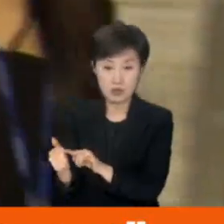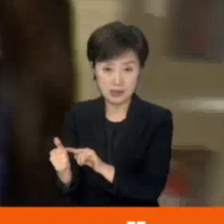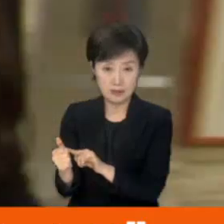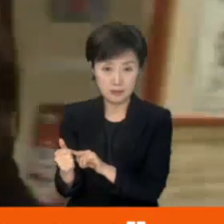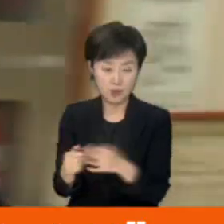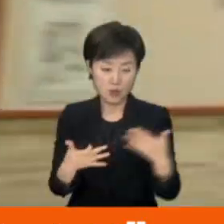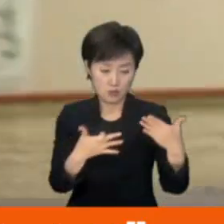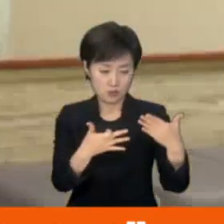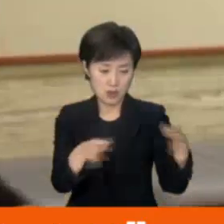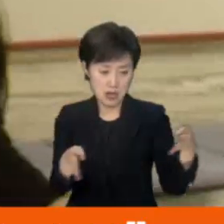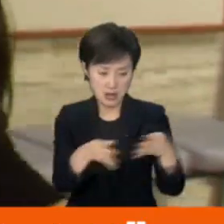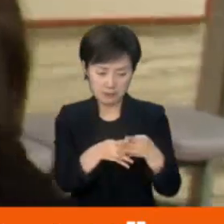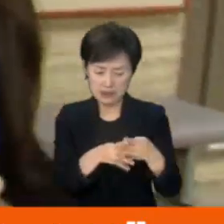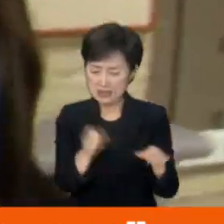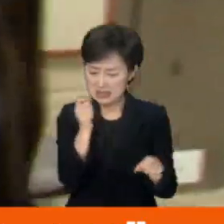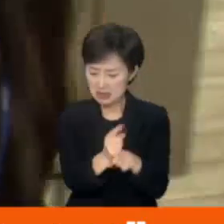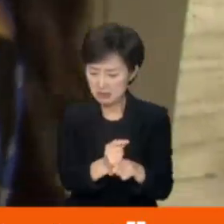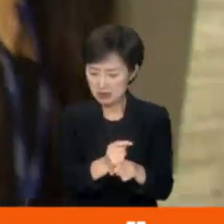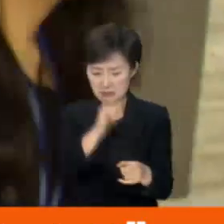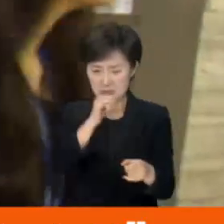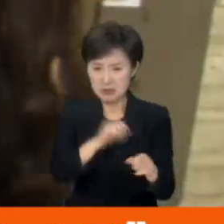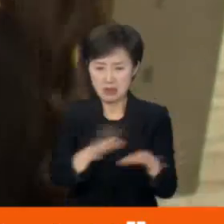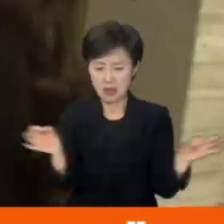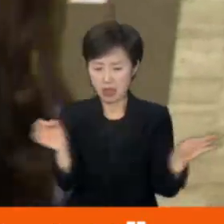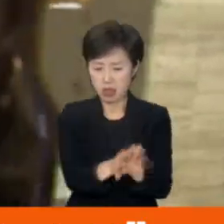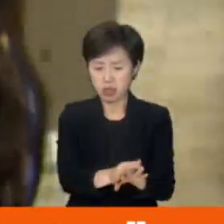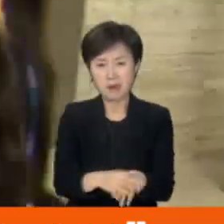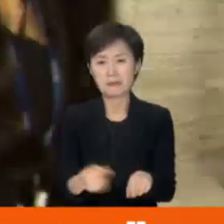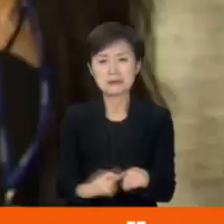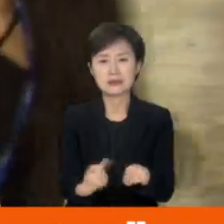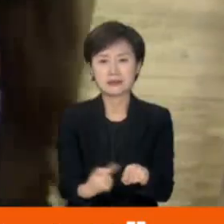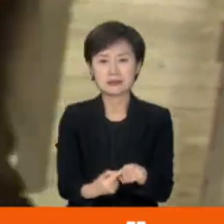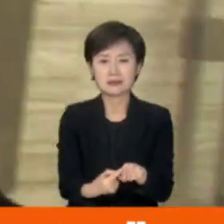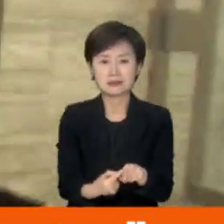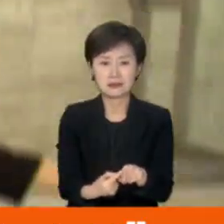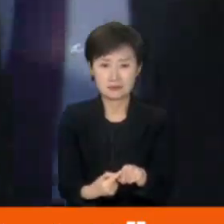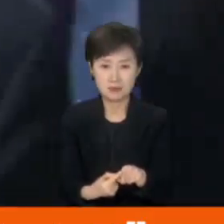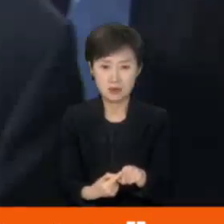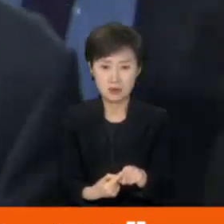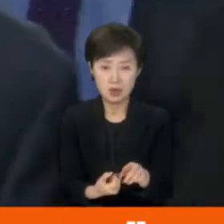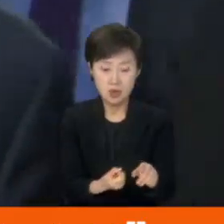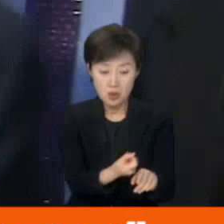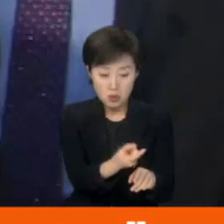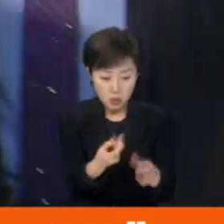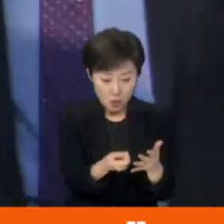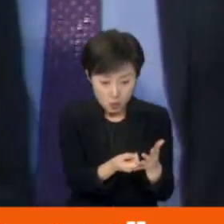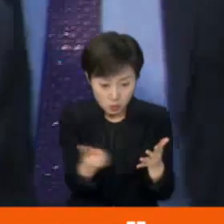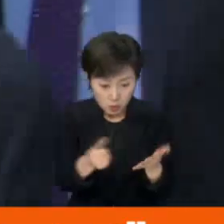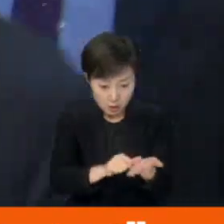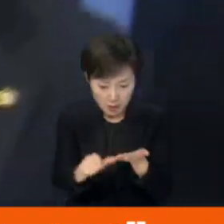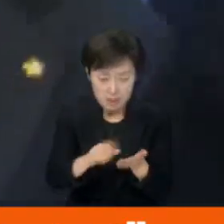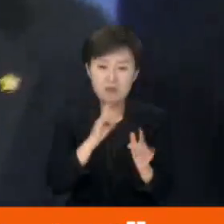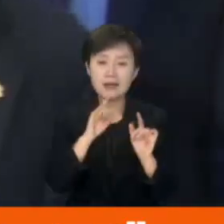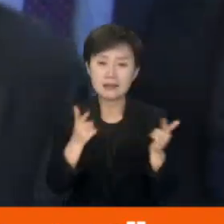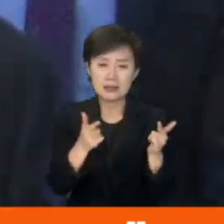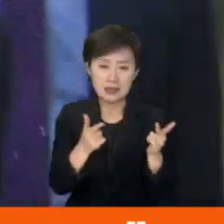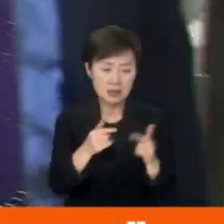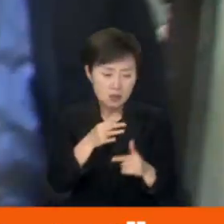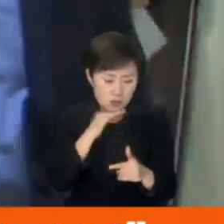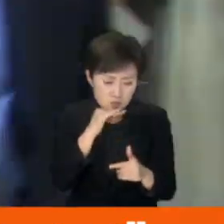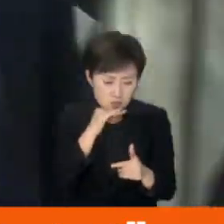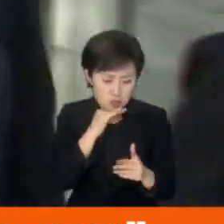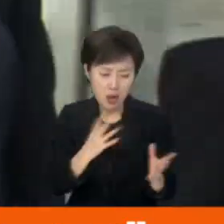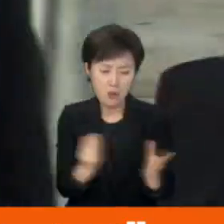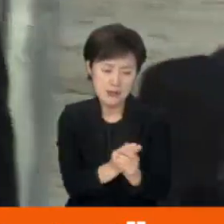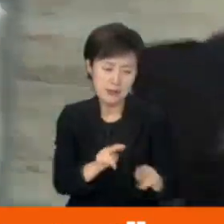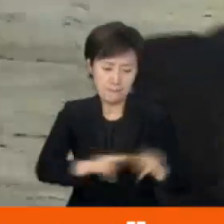합의는 이미 오래전에 효력을 상실한 재래식 분야 합의서라며 일부 효력 정지를 넘어 단계별 완전 폐기로